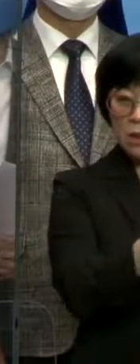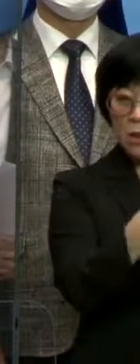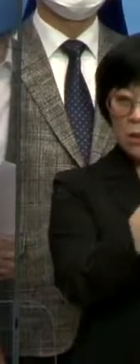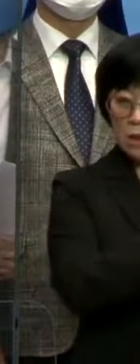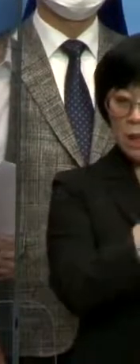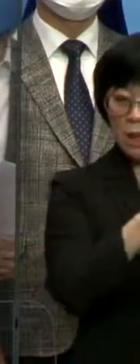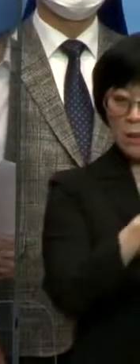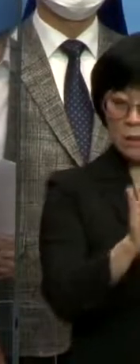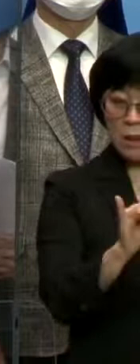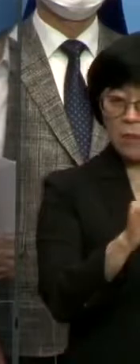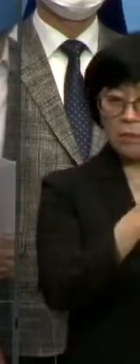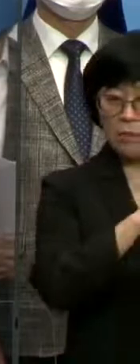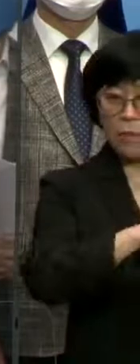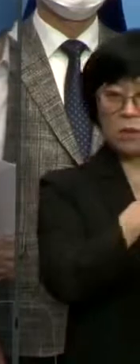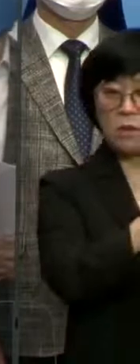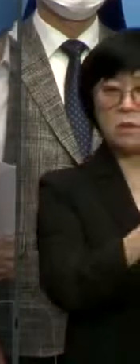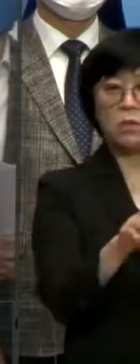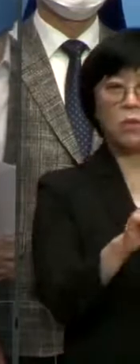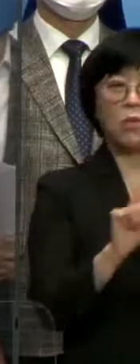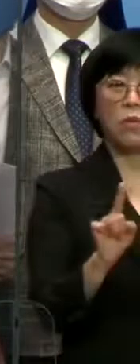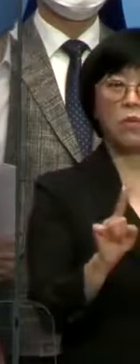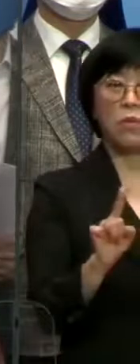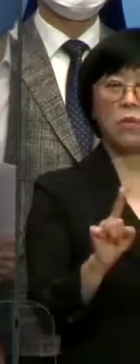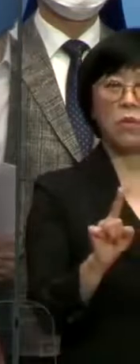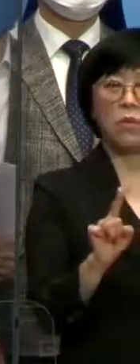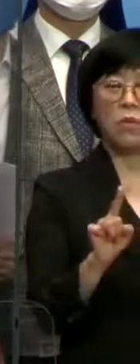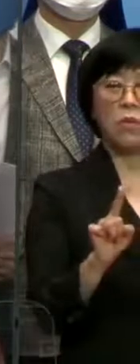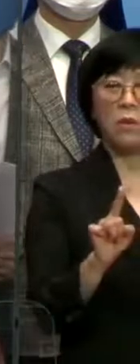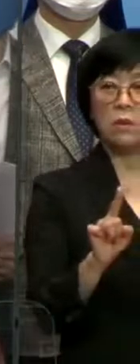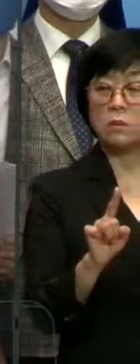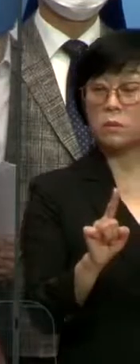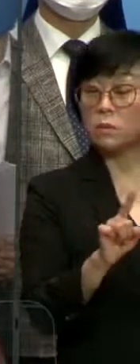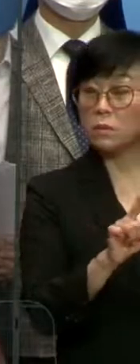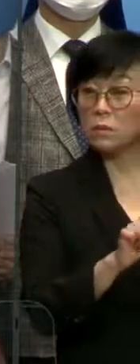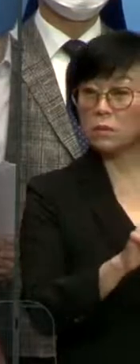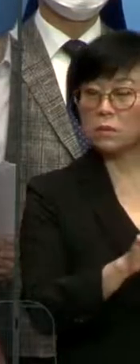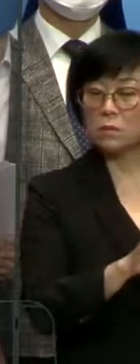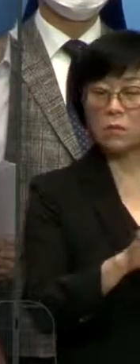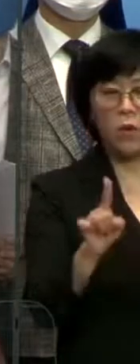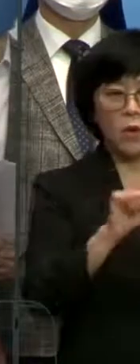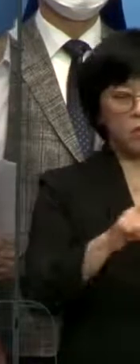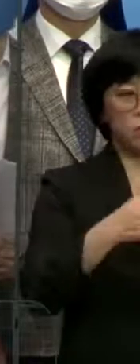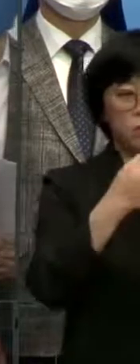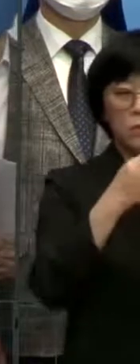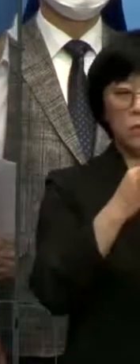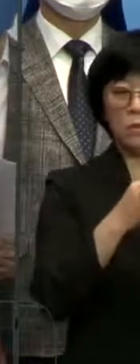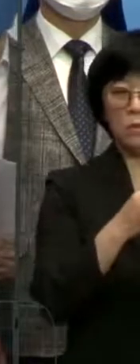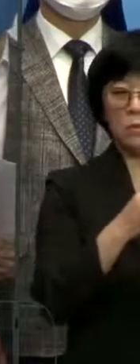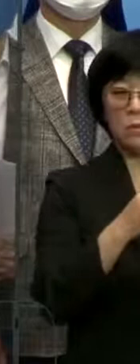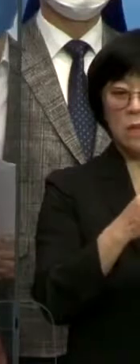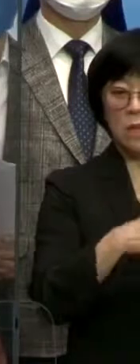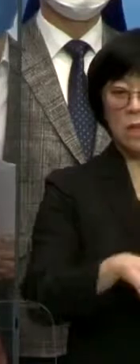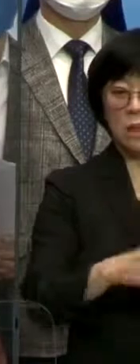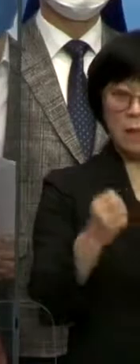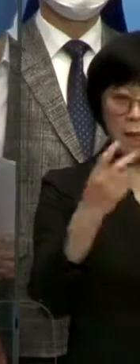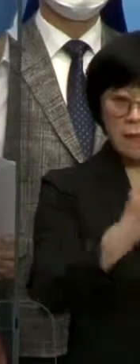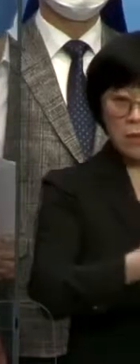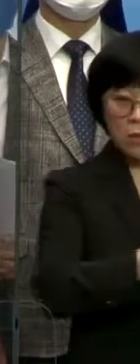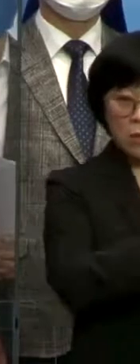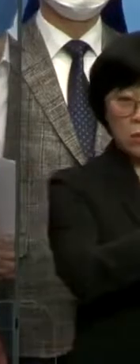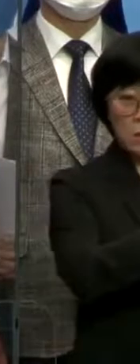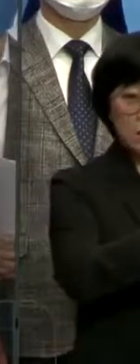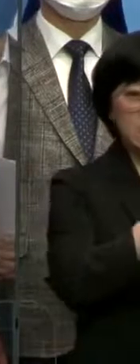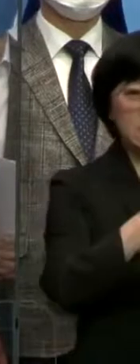의사들 면허 취소는 그야말로 구일모에 불과합니다. 그런데 재교부는